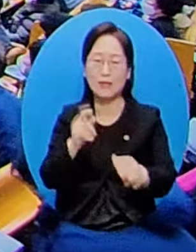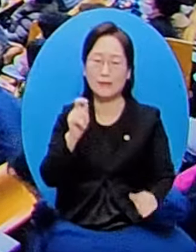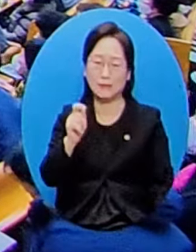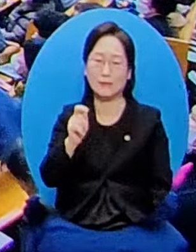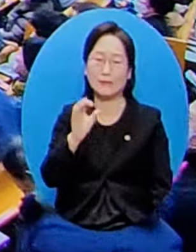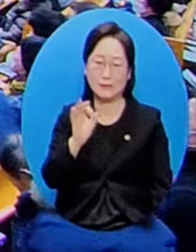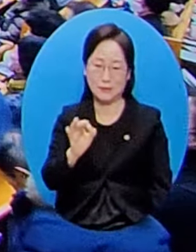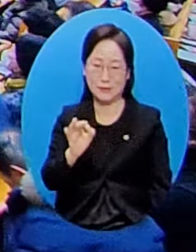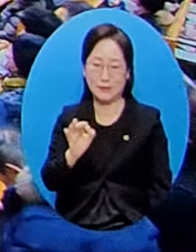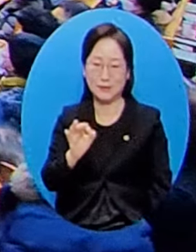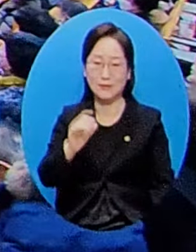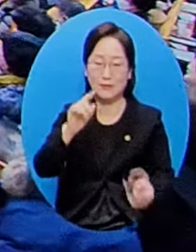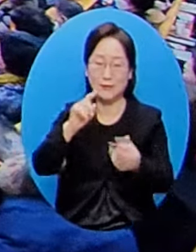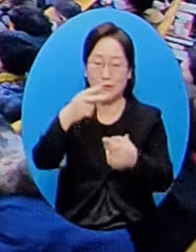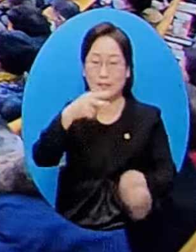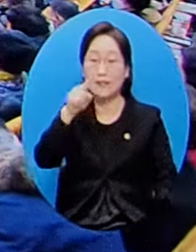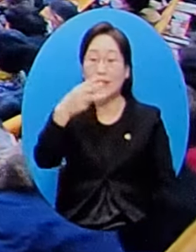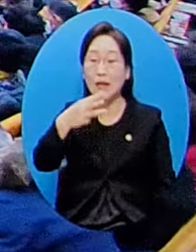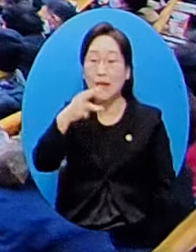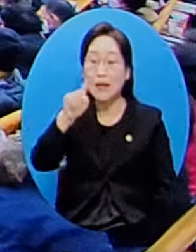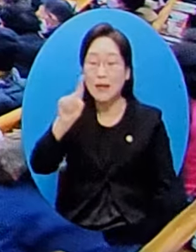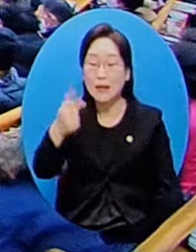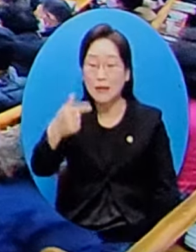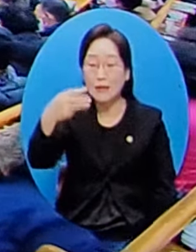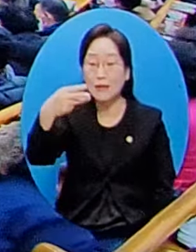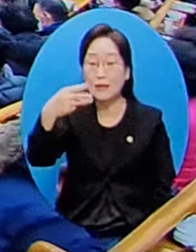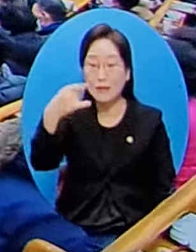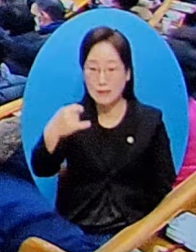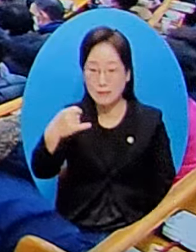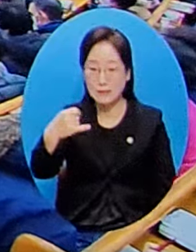한 주인이 멀리 타국에 가면서 종들을 불러